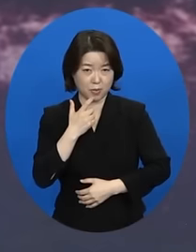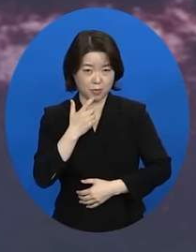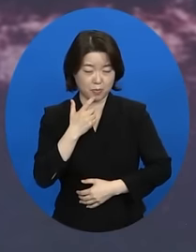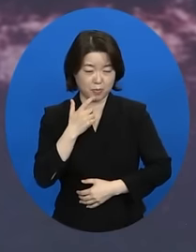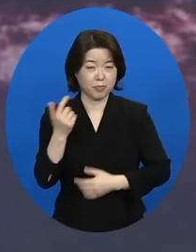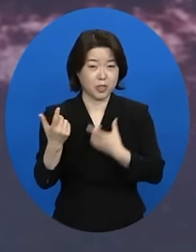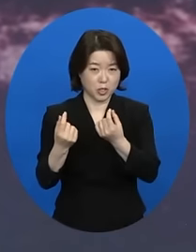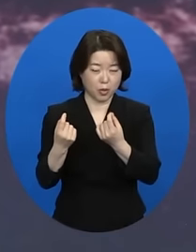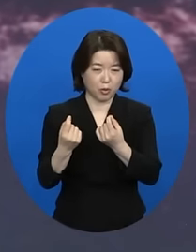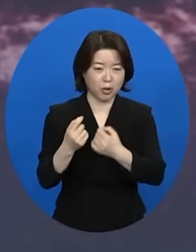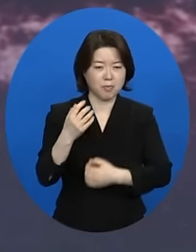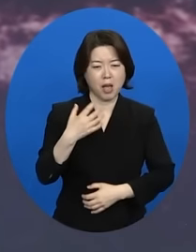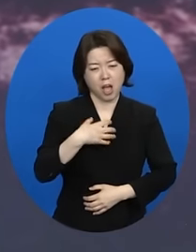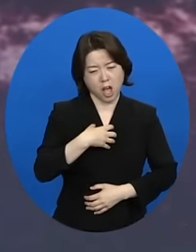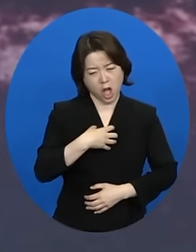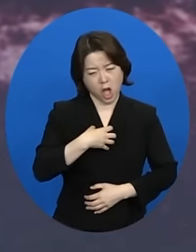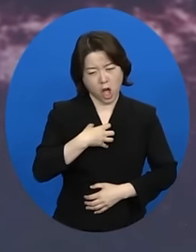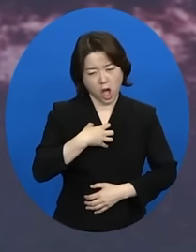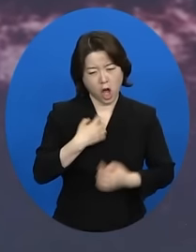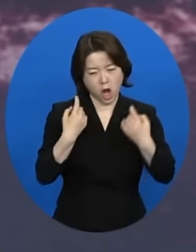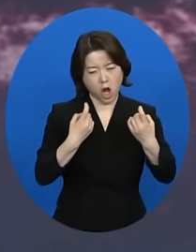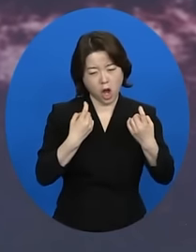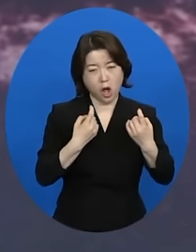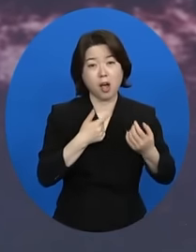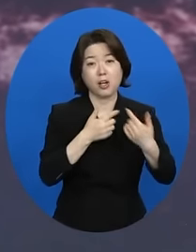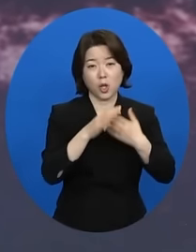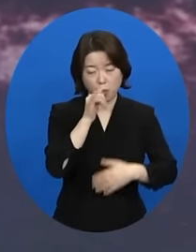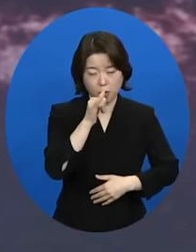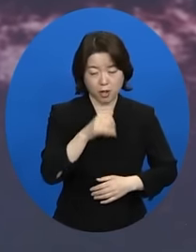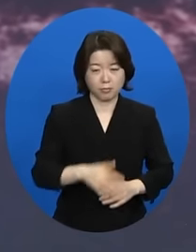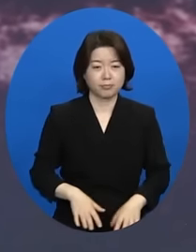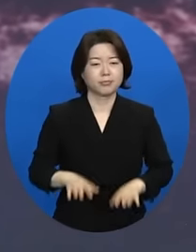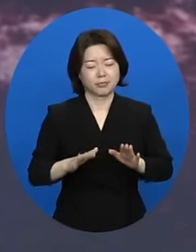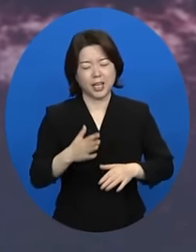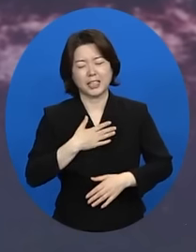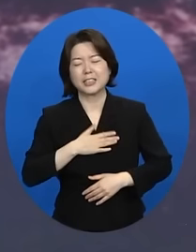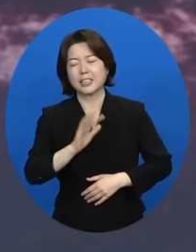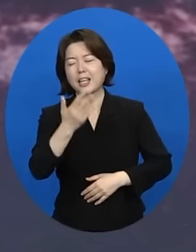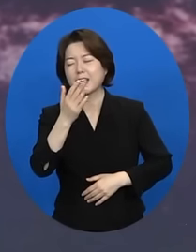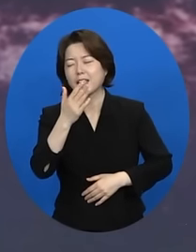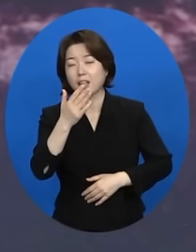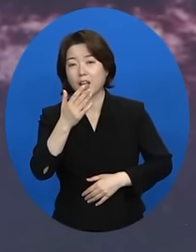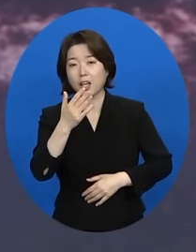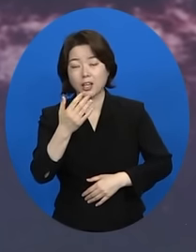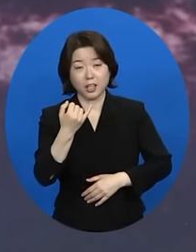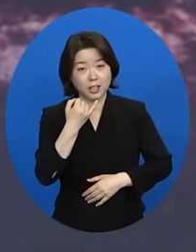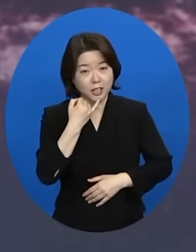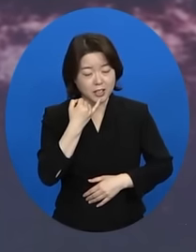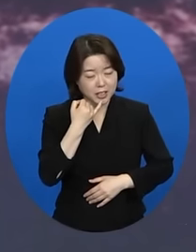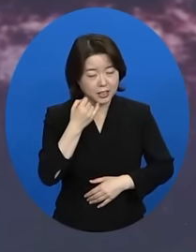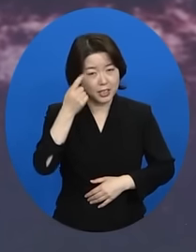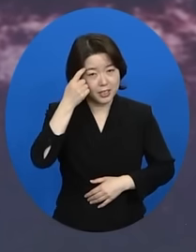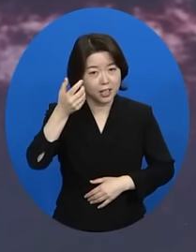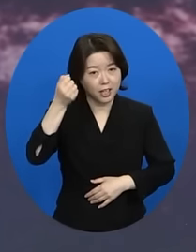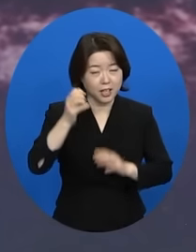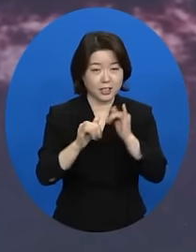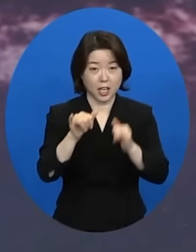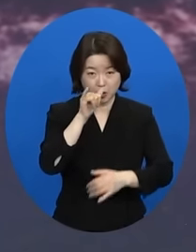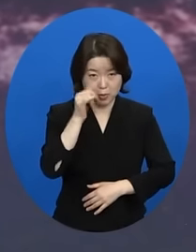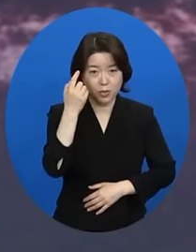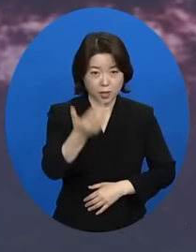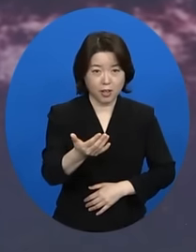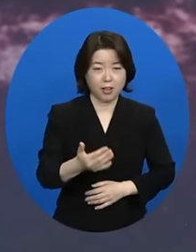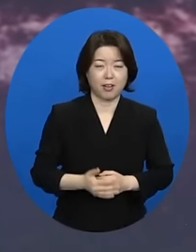이제 여정을 겪었기 때문에 아 나는 이제 됐다 싶은 분이 아마 계실지도 모르겠어요. 수십 년의 신앙생활을